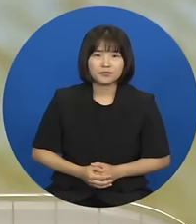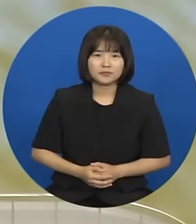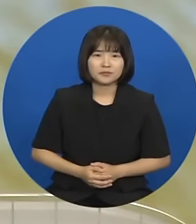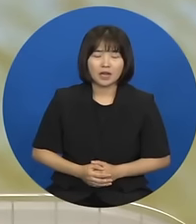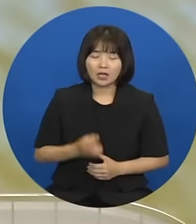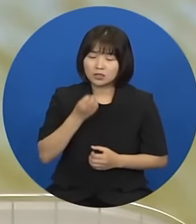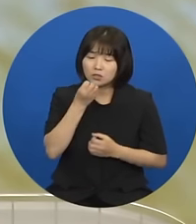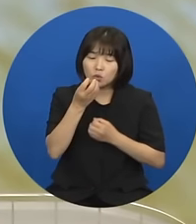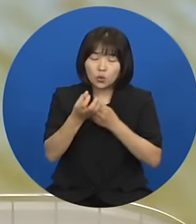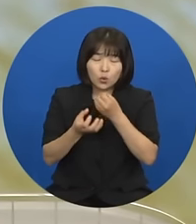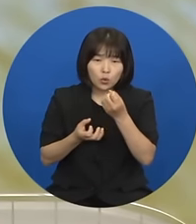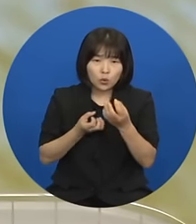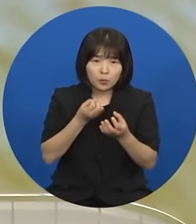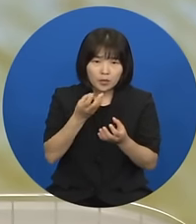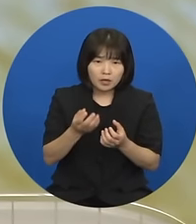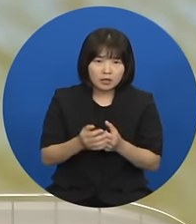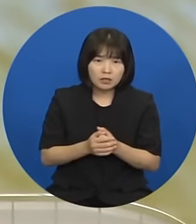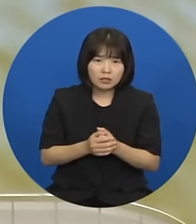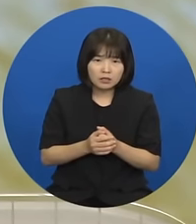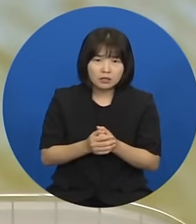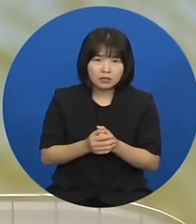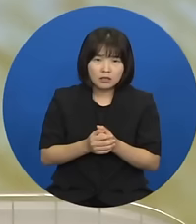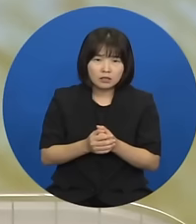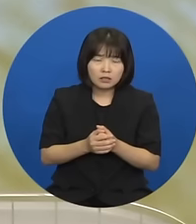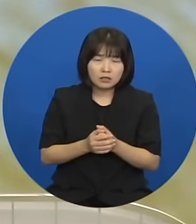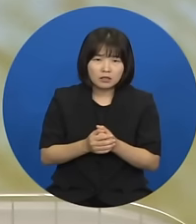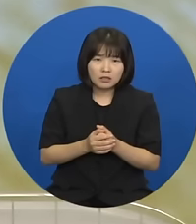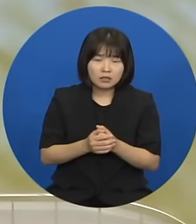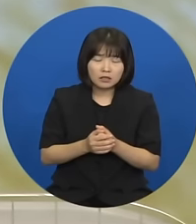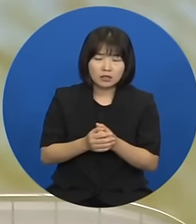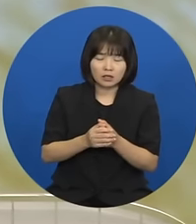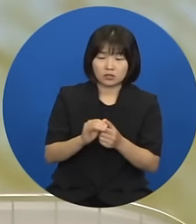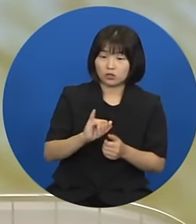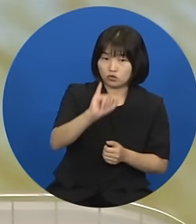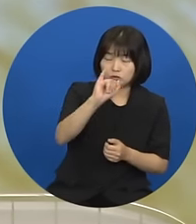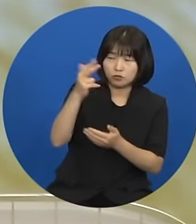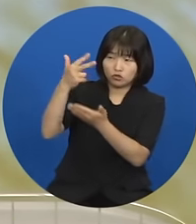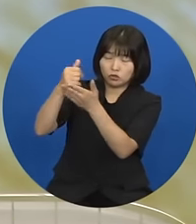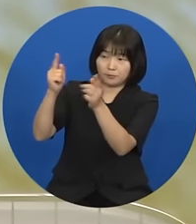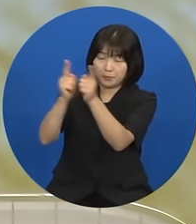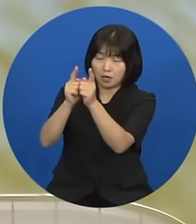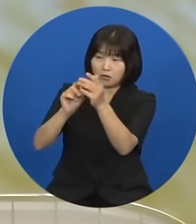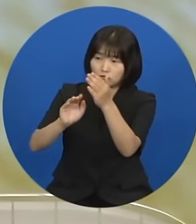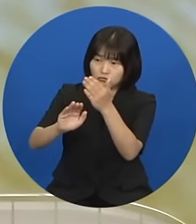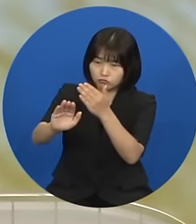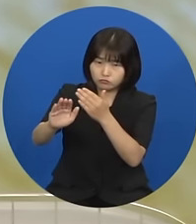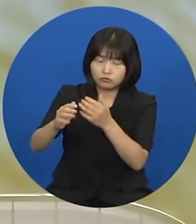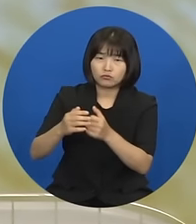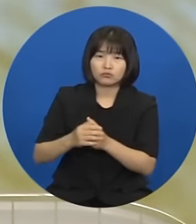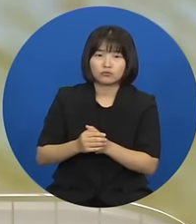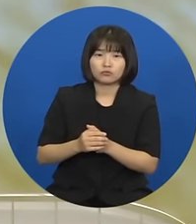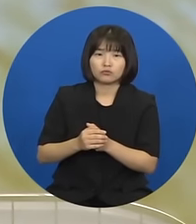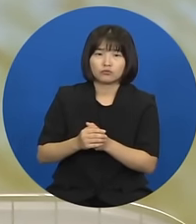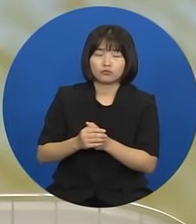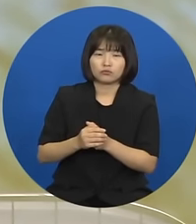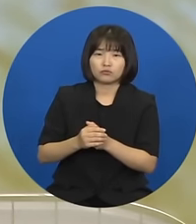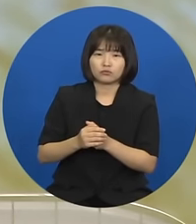고백을, 그 주님을 저희 누님이 만나시고 그 믿음이 회복되어지도록 저는